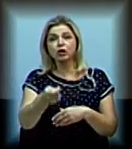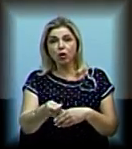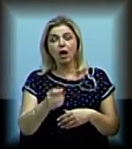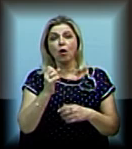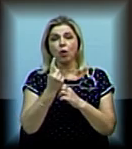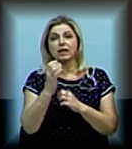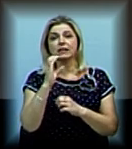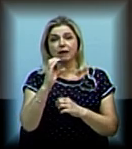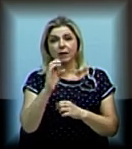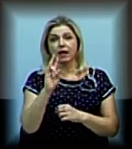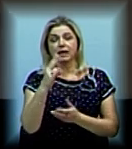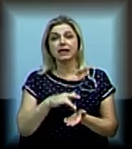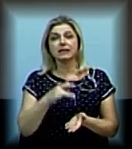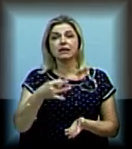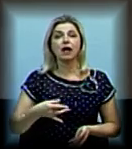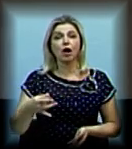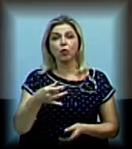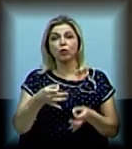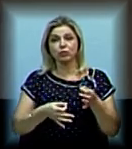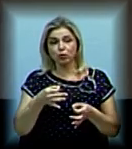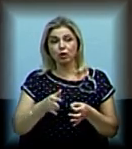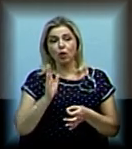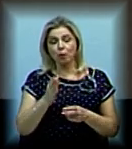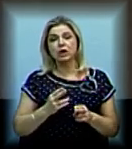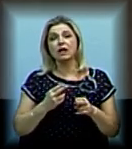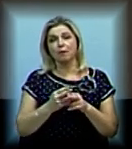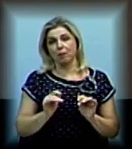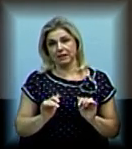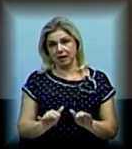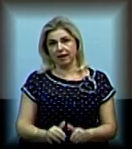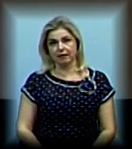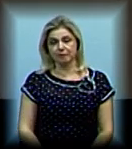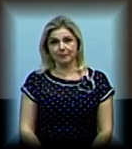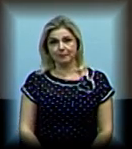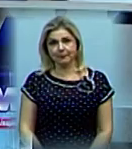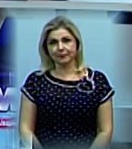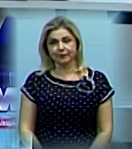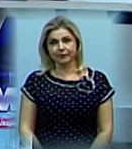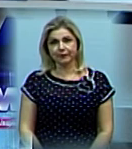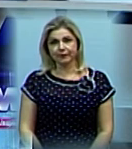вересня в Миколаївському центральному районному суді йому обиратимуть запобіжний захід.